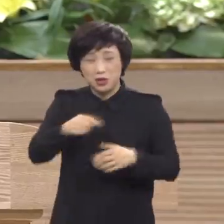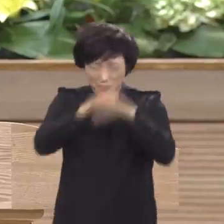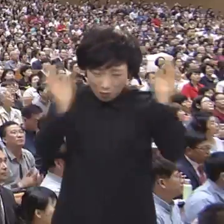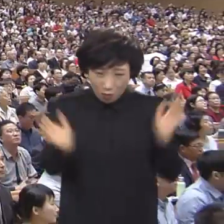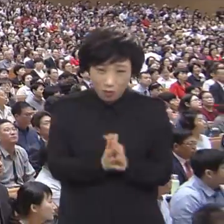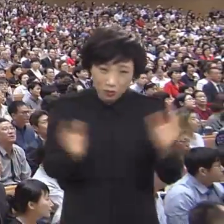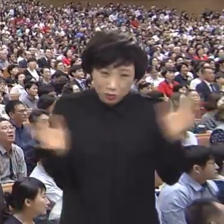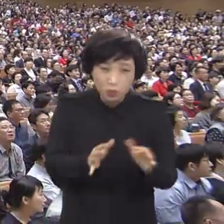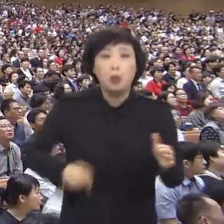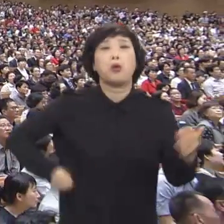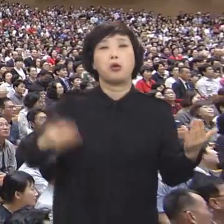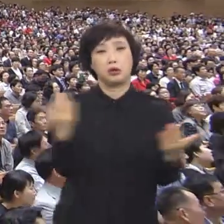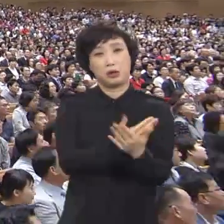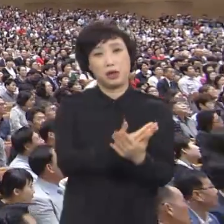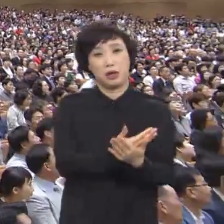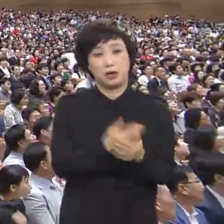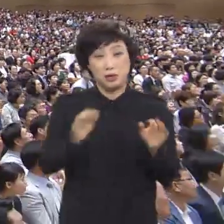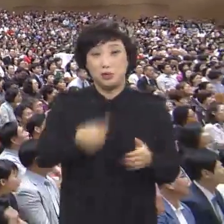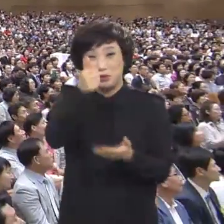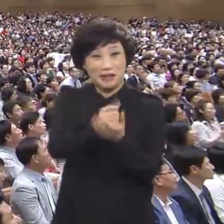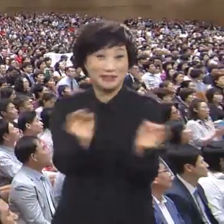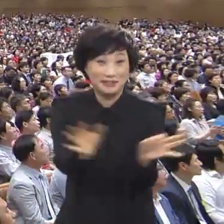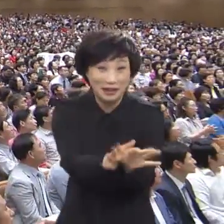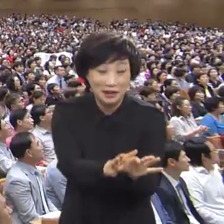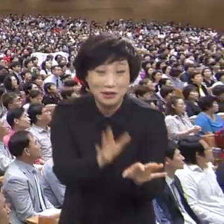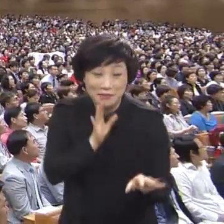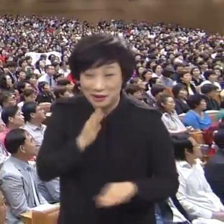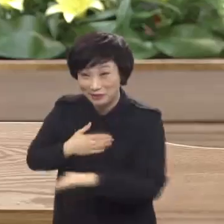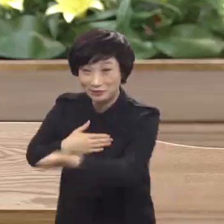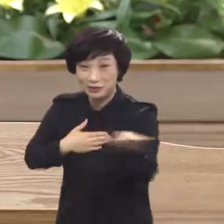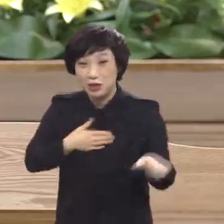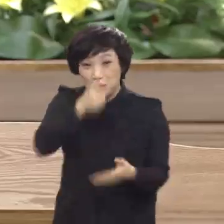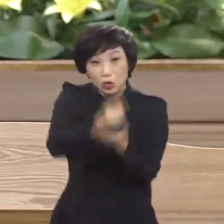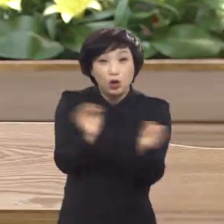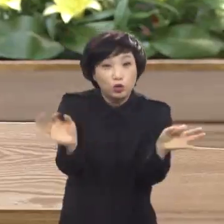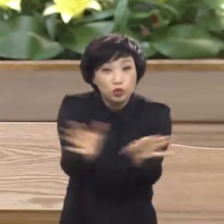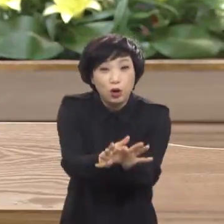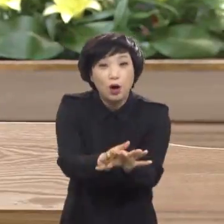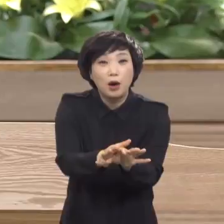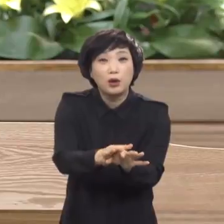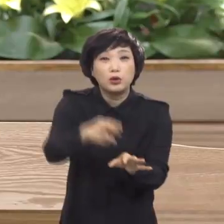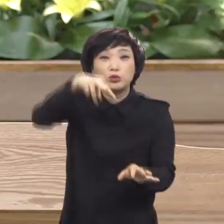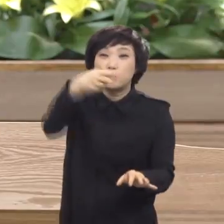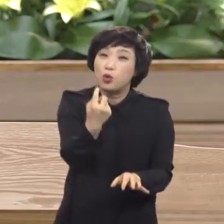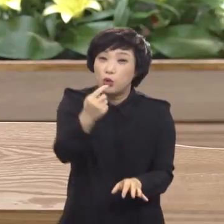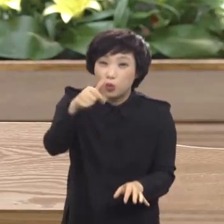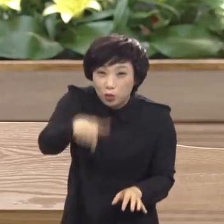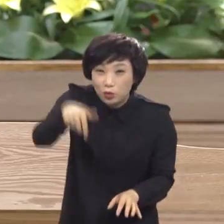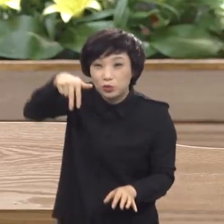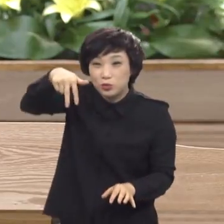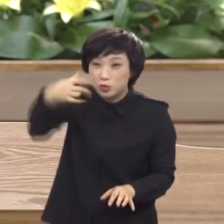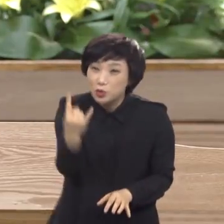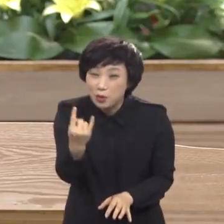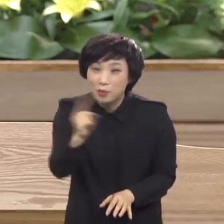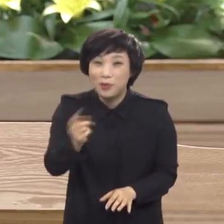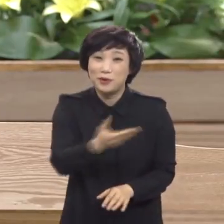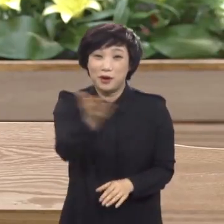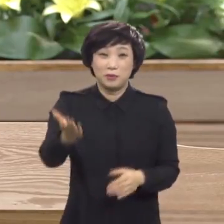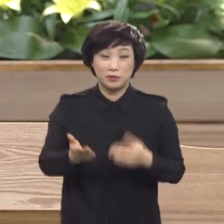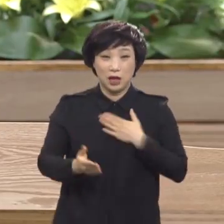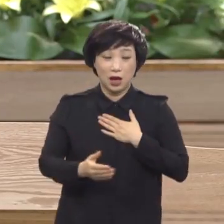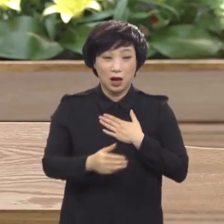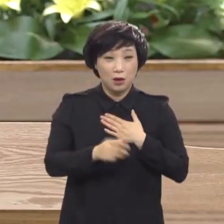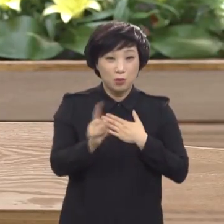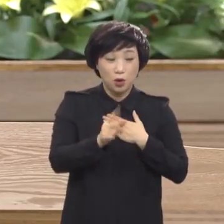무효된다. 우린 이 속죄함 받았다는 것은 그냥 죄를 내가